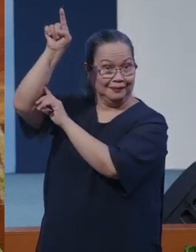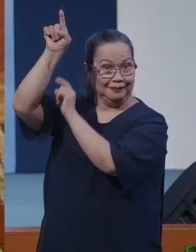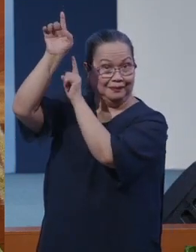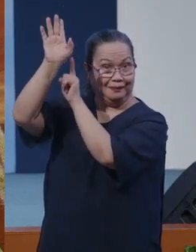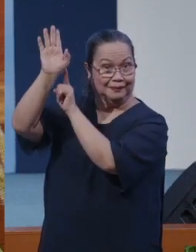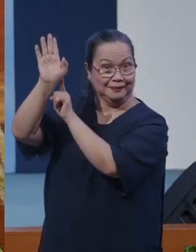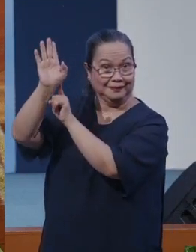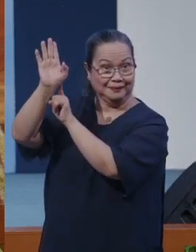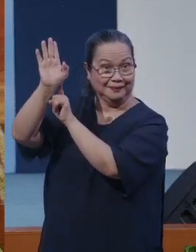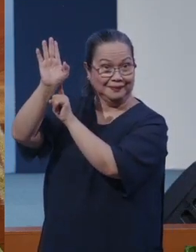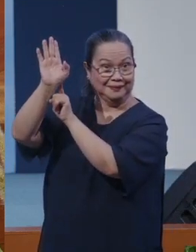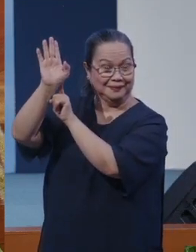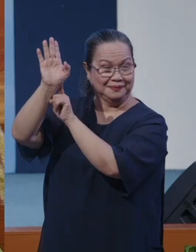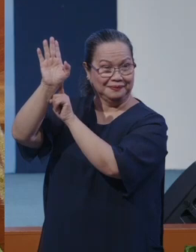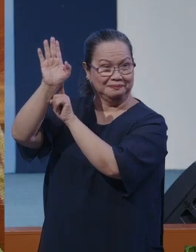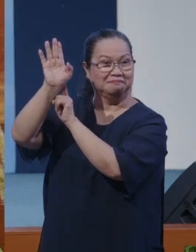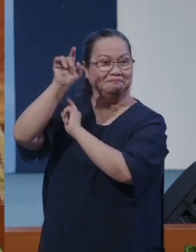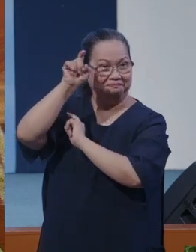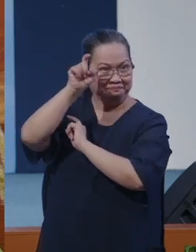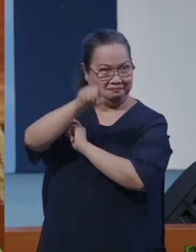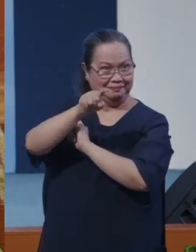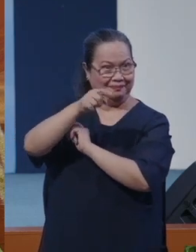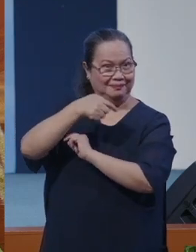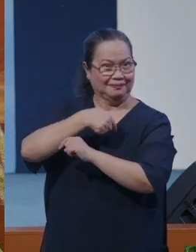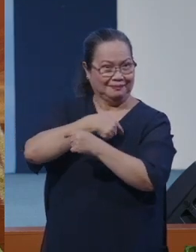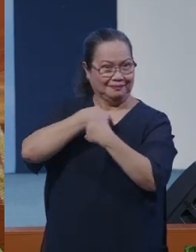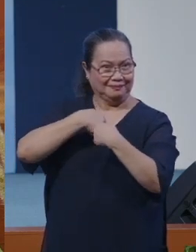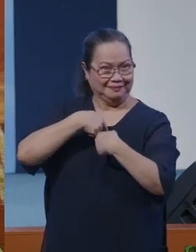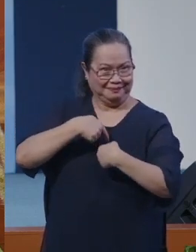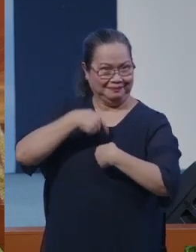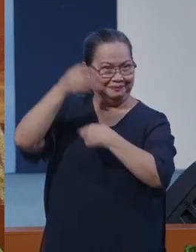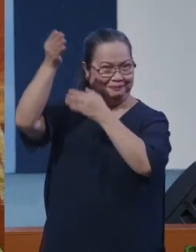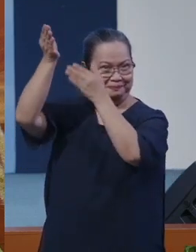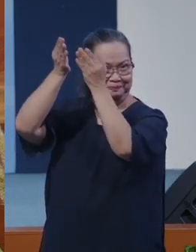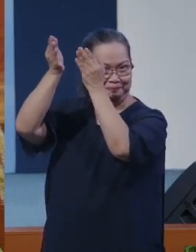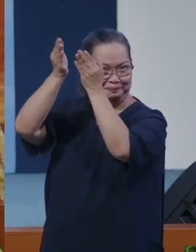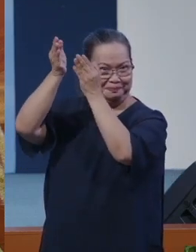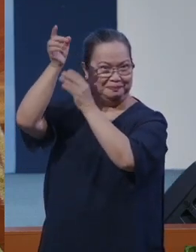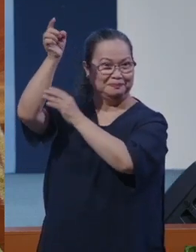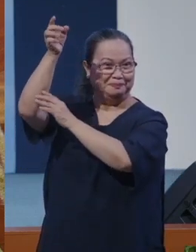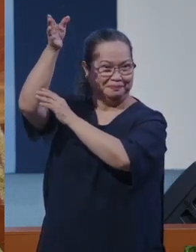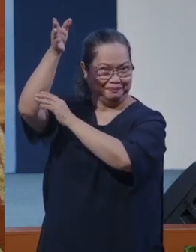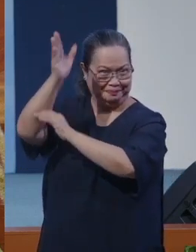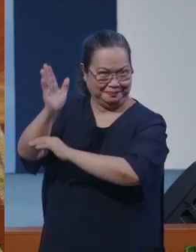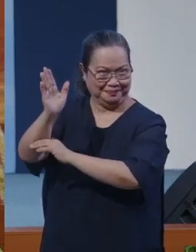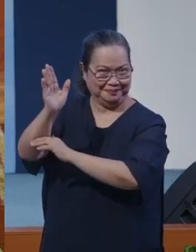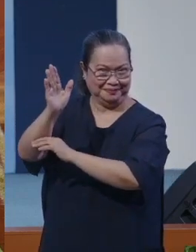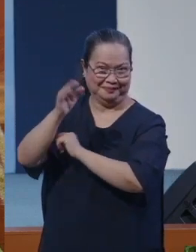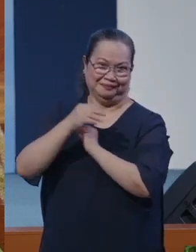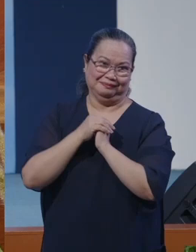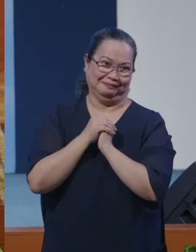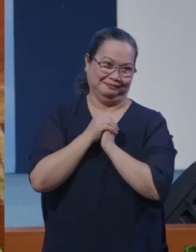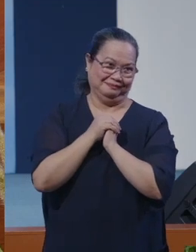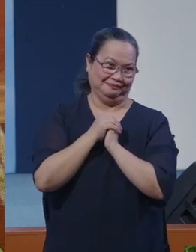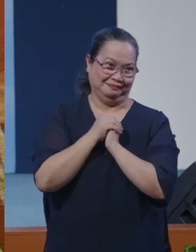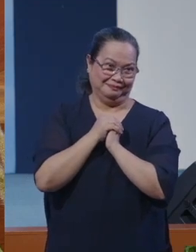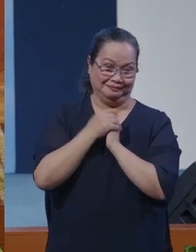makalangit, dapat din ang ating paglilingkod ay sa Panginoon lang.